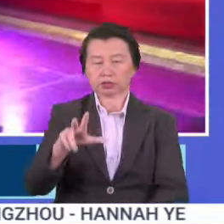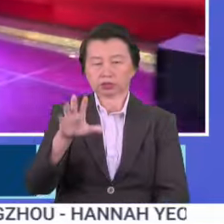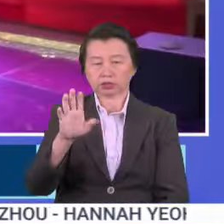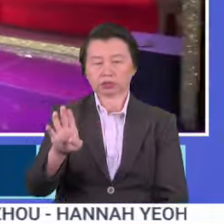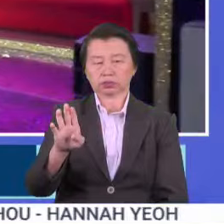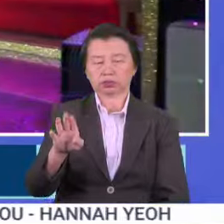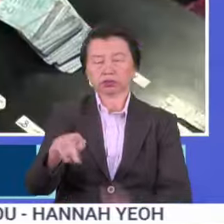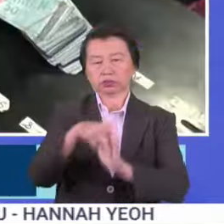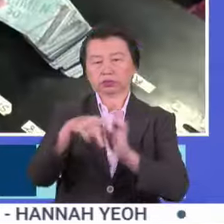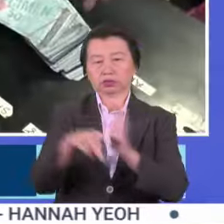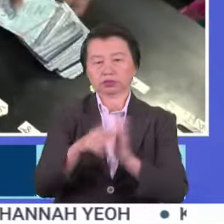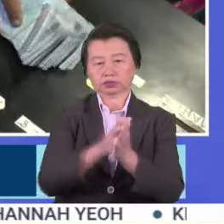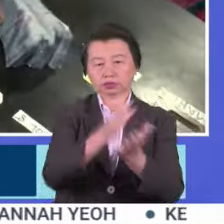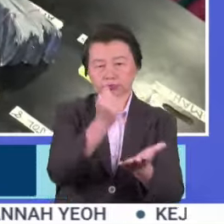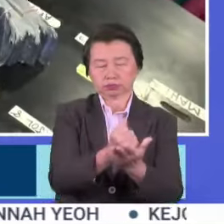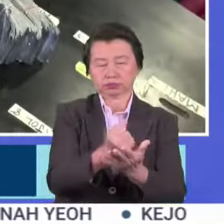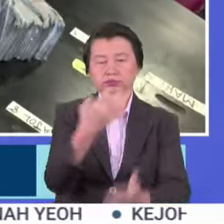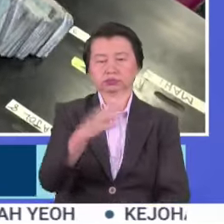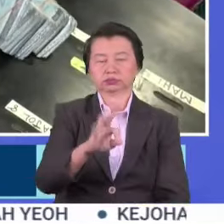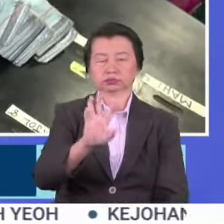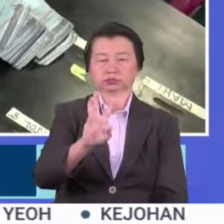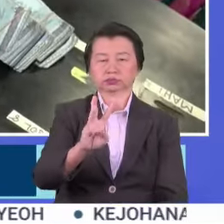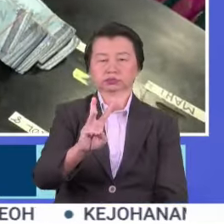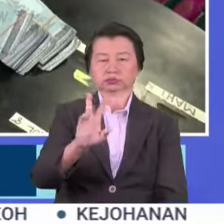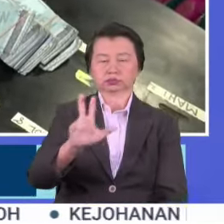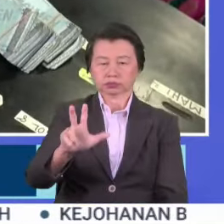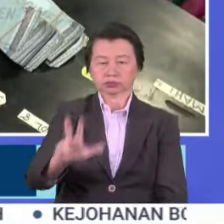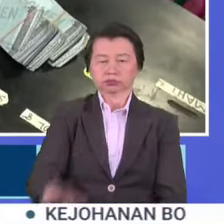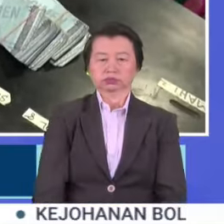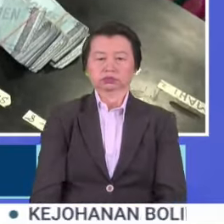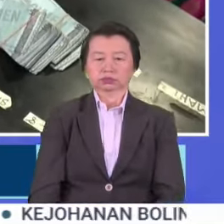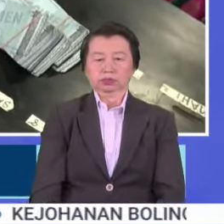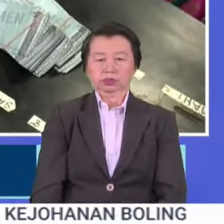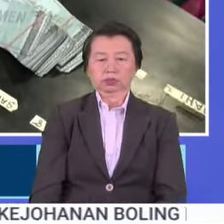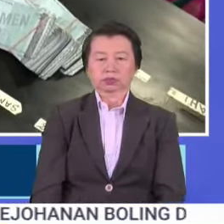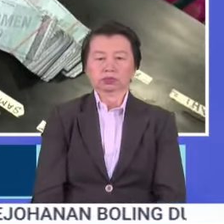39B Peraturan Peraturan Imigresen 1963.